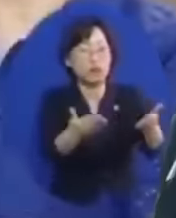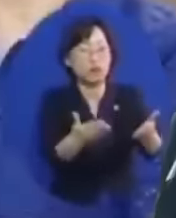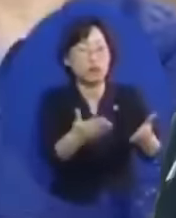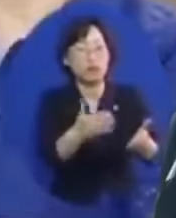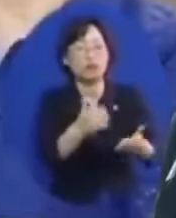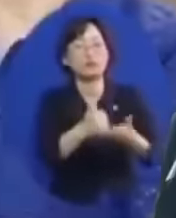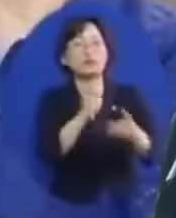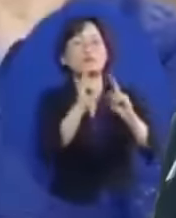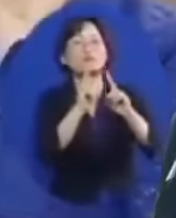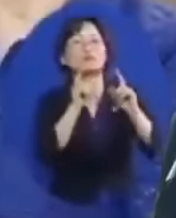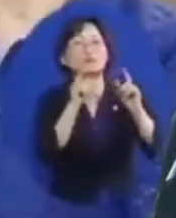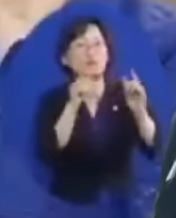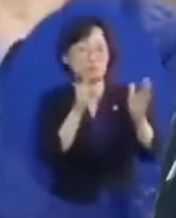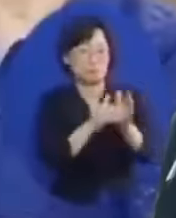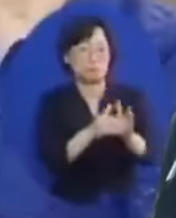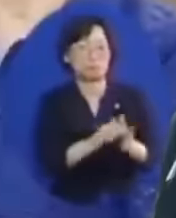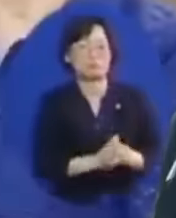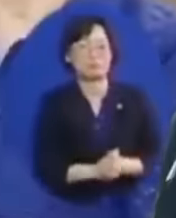말씀하신 것입니다.